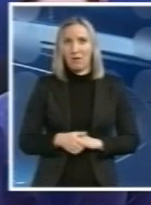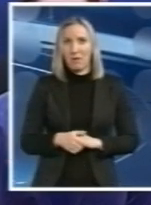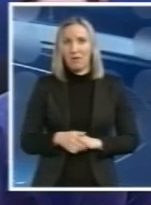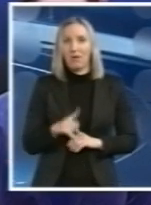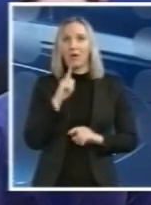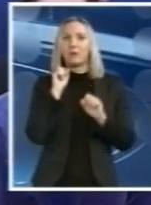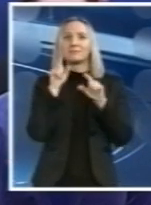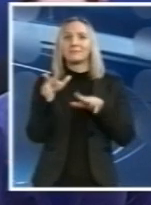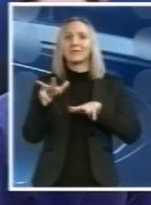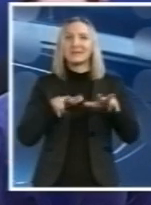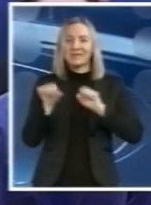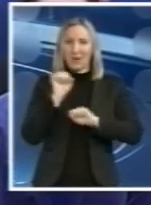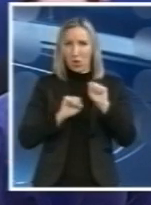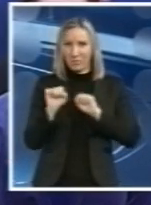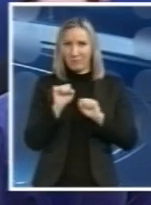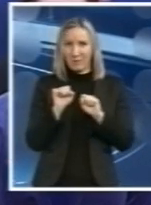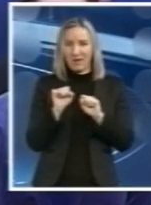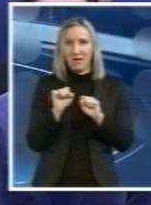koje uputio ministar odbrane